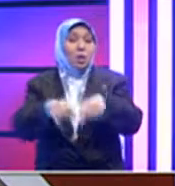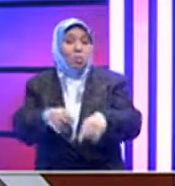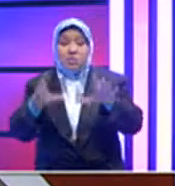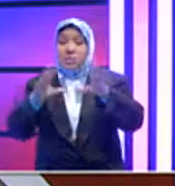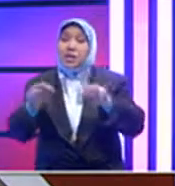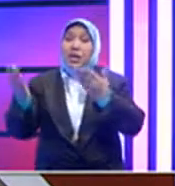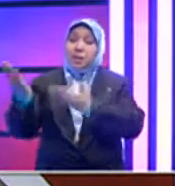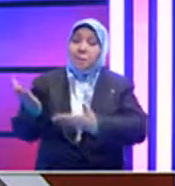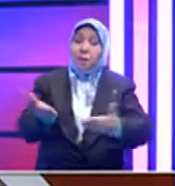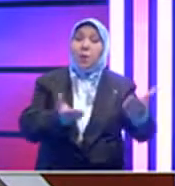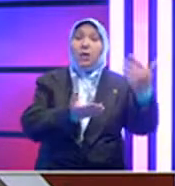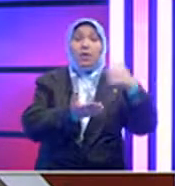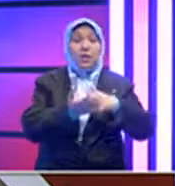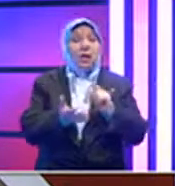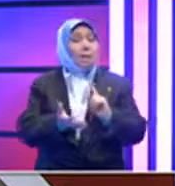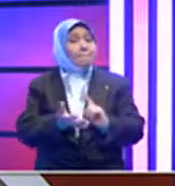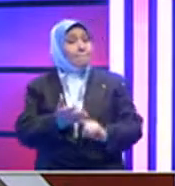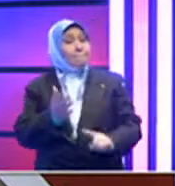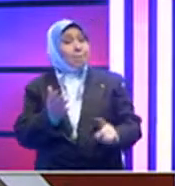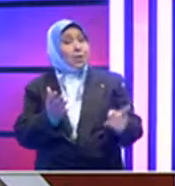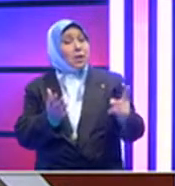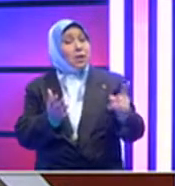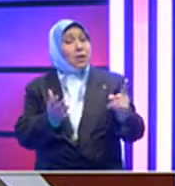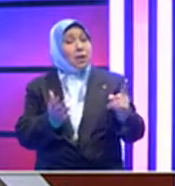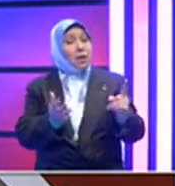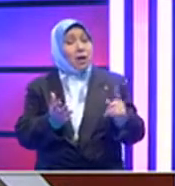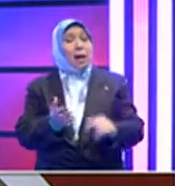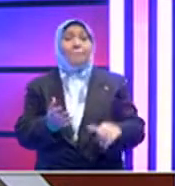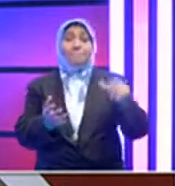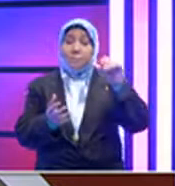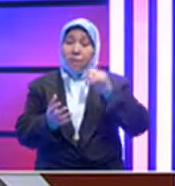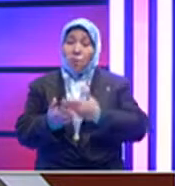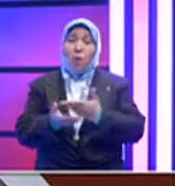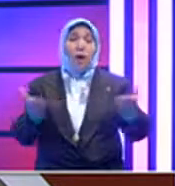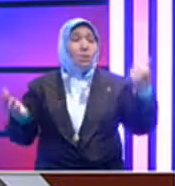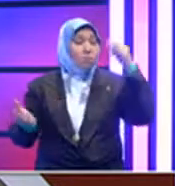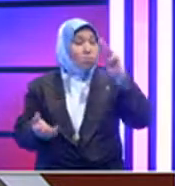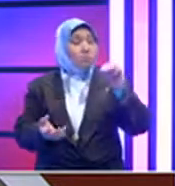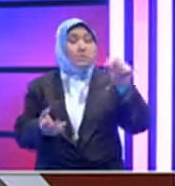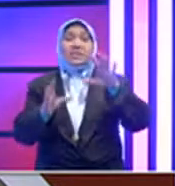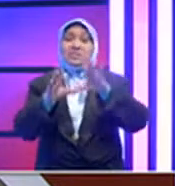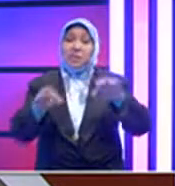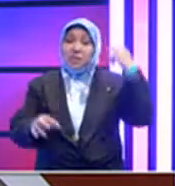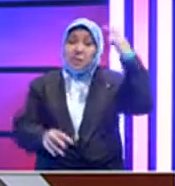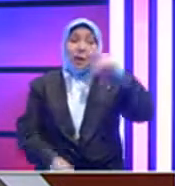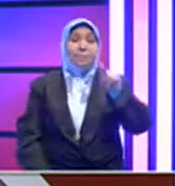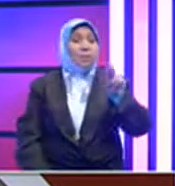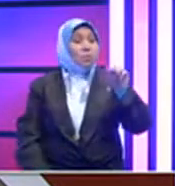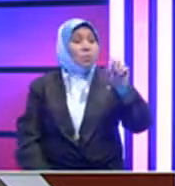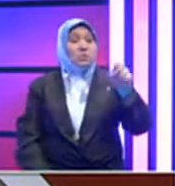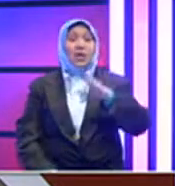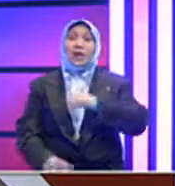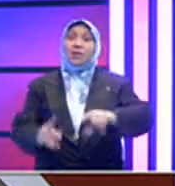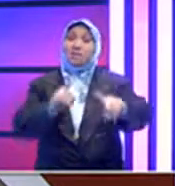dibawa ke ini Apple mint Nabi Musa mint Nabi Musa saya itu daripada kisah Nabi Musa dan juga